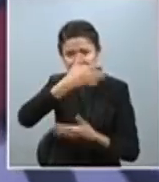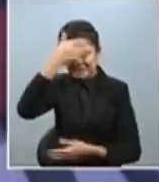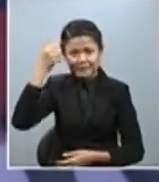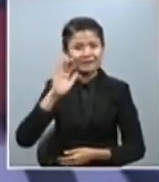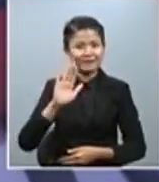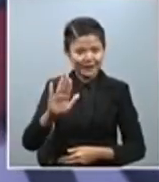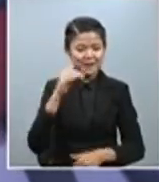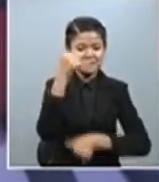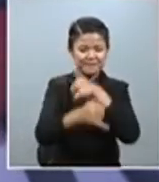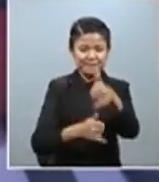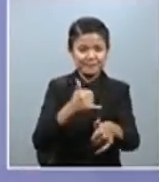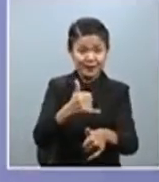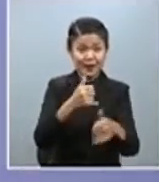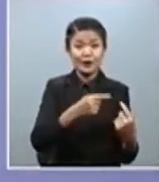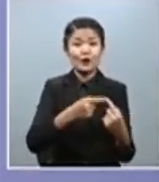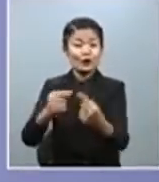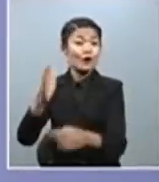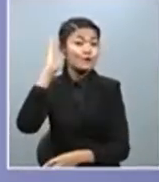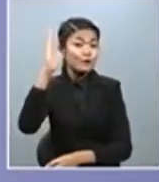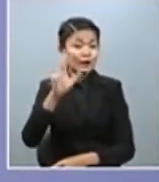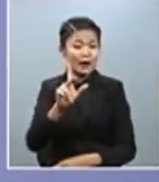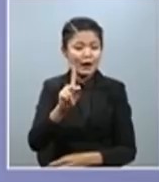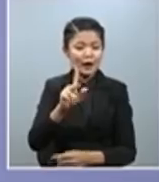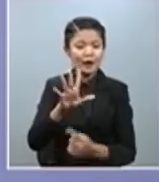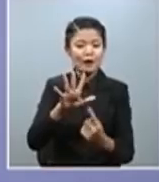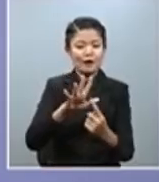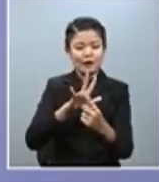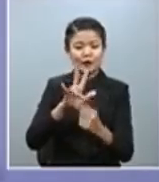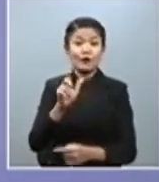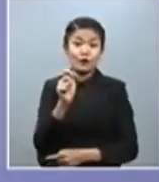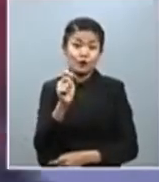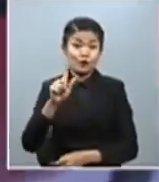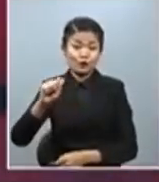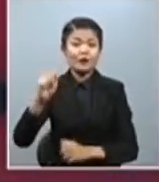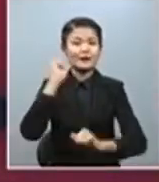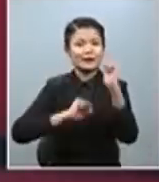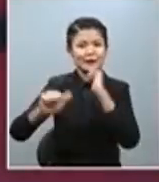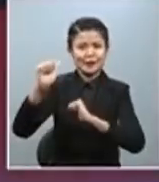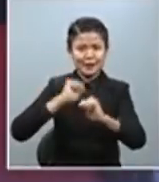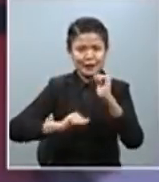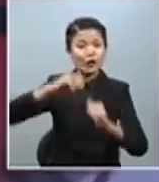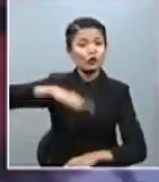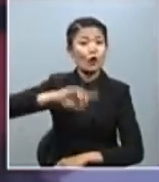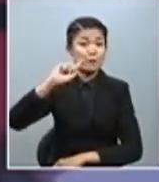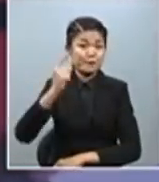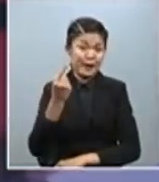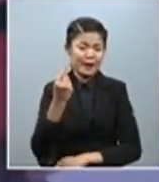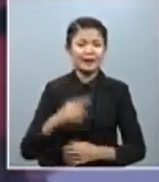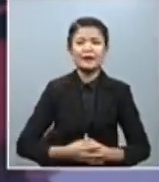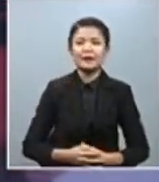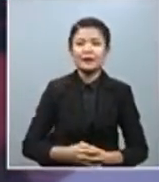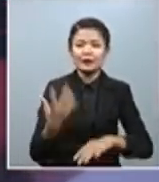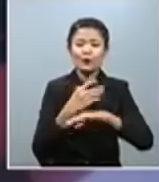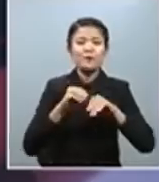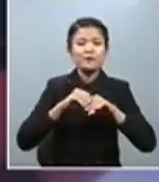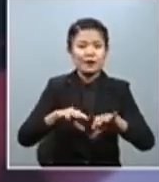ๆค่ะแล้วก็มาที่นักแสดงหนุ่มก๊อตอิทธิพัฒน์นะคะมาชิมลางละครช่อง3ครั้งแรกกับซีรีส์น้องใหม่ร้ายบริสุทธิ์ค่ะต้องบอกว่าออกอากาศไปไม่กี่ตอน